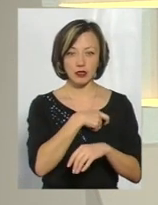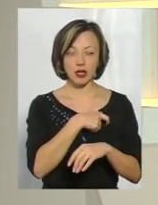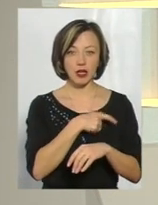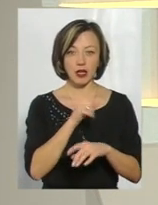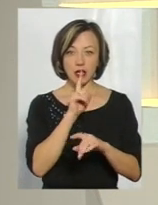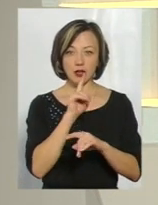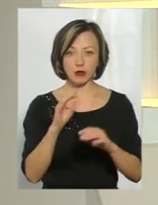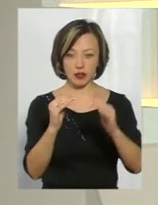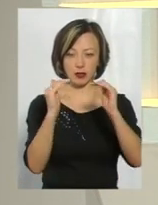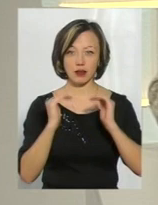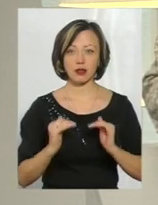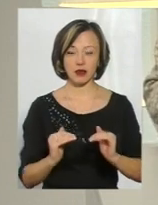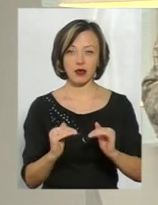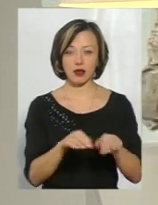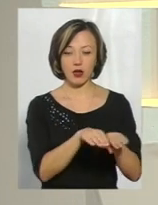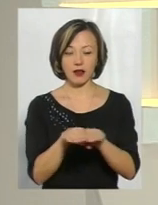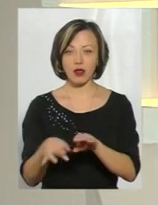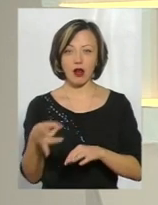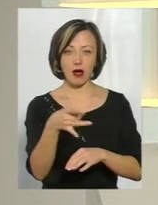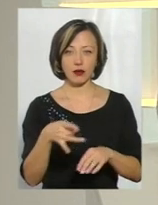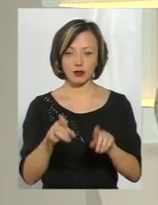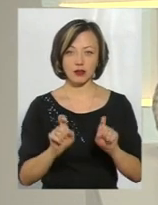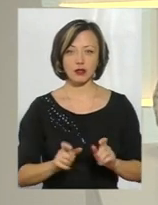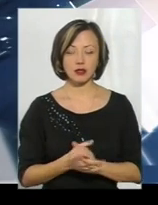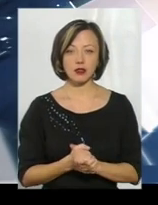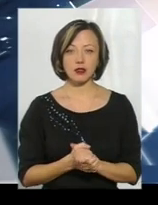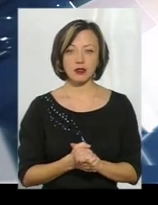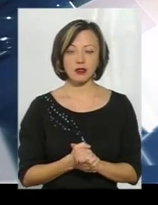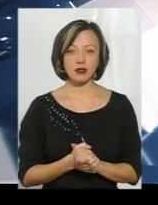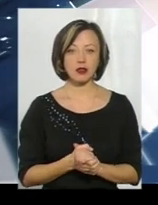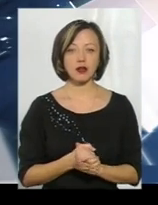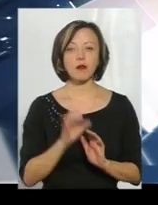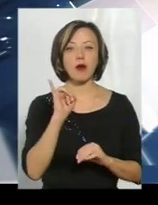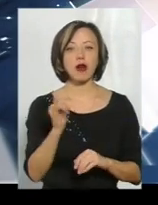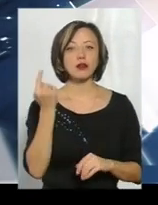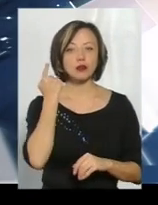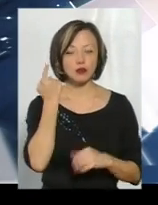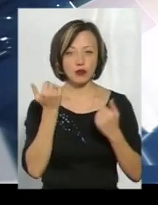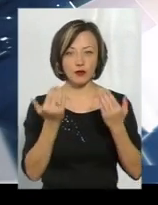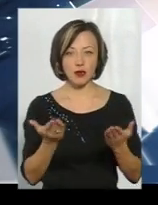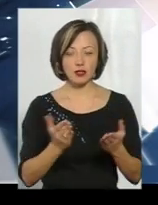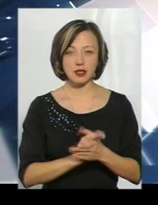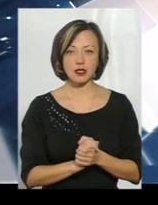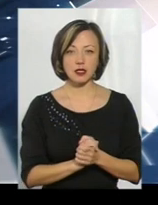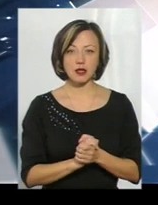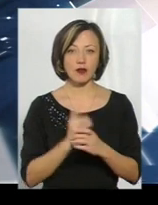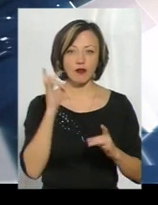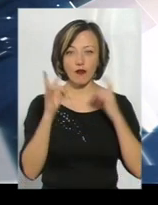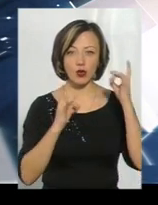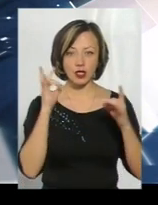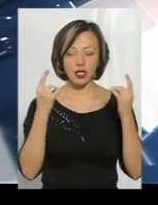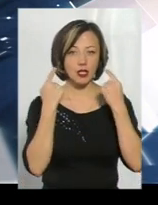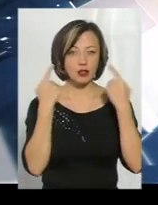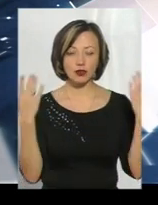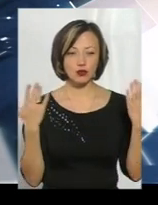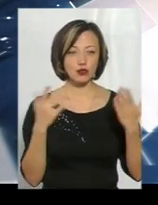не опуститься, знову ж не сяде в крісло. Прошу, я дуже погано вас чую. Я всі щось хвалить, і я не чую,